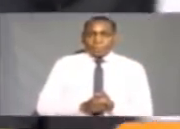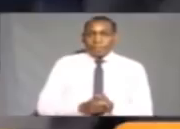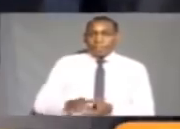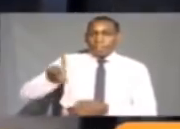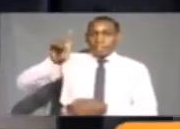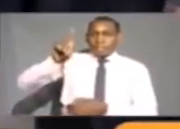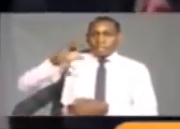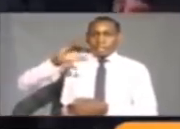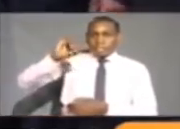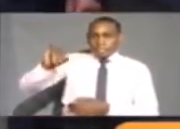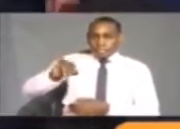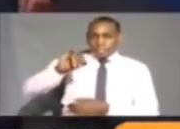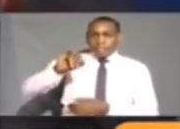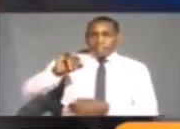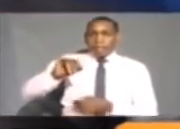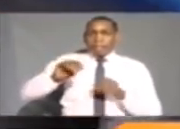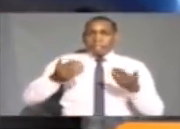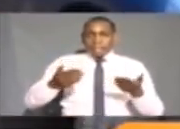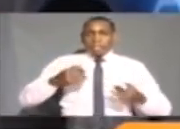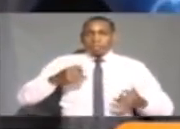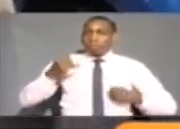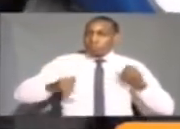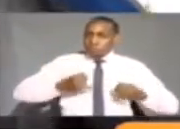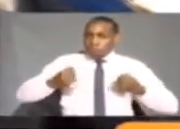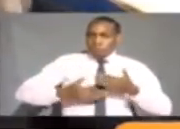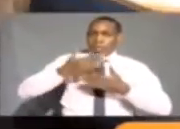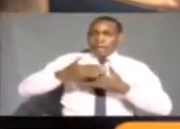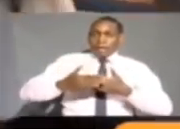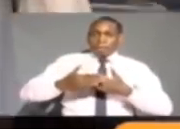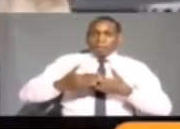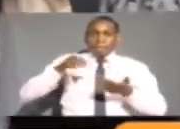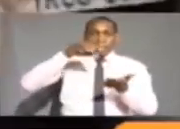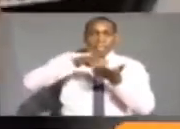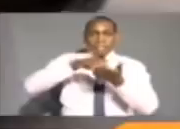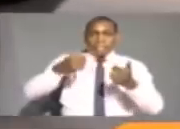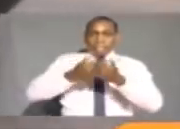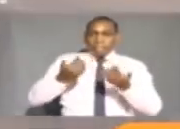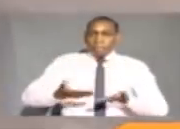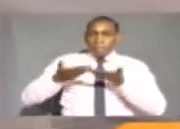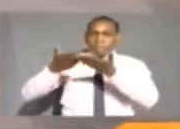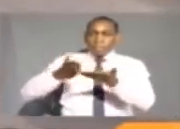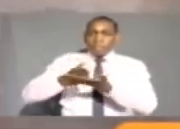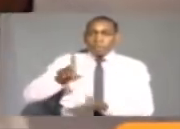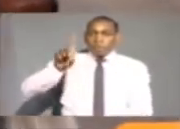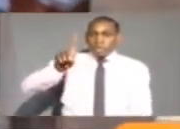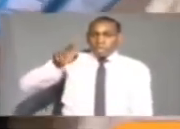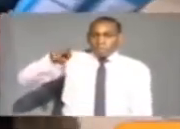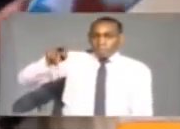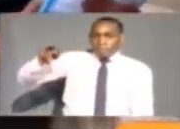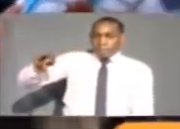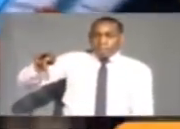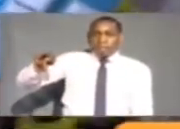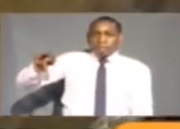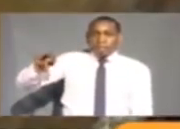Naibu jaji mkuu Philomena Mwilu anaweza sasa kuvuta pumzi baada ya mashtaka dhidi yake yaliyowasilishwa na mkurugenzi wa mashtaka Nordin